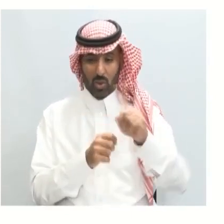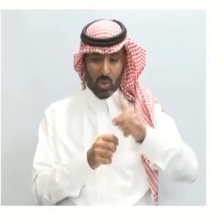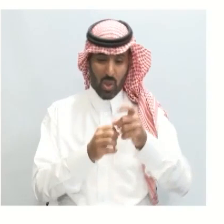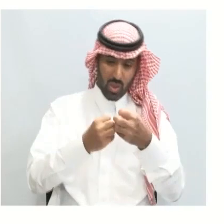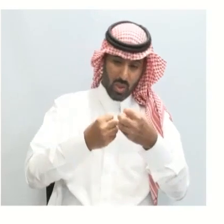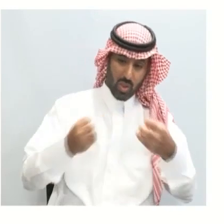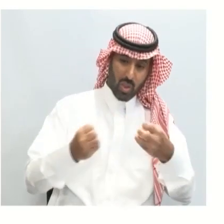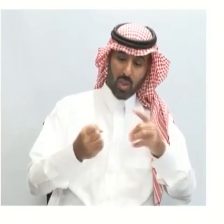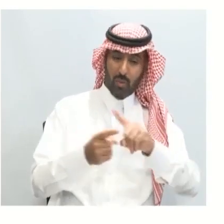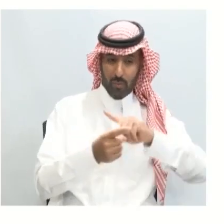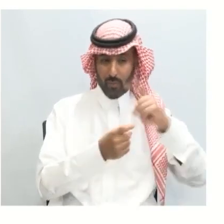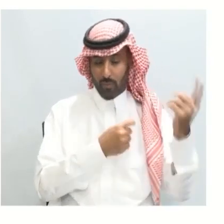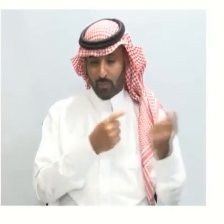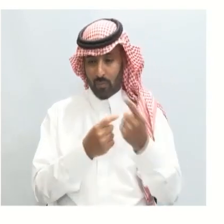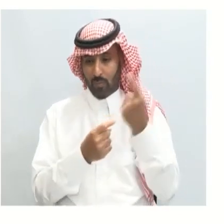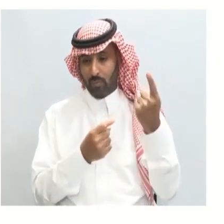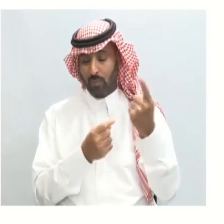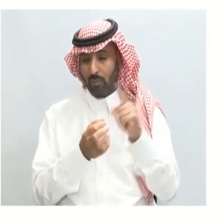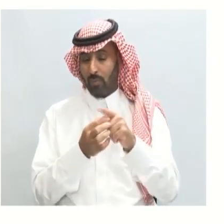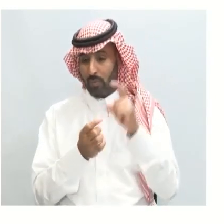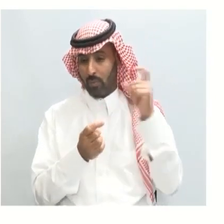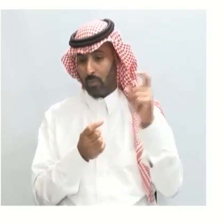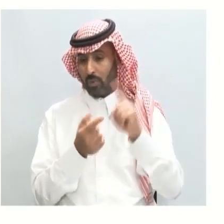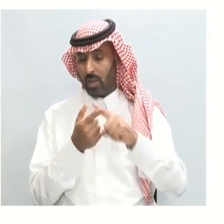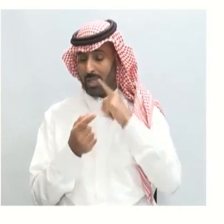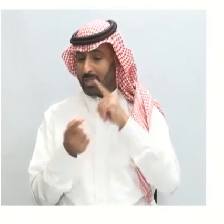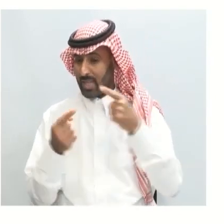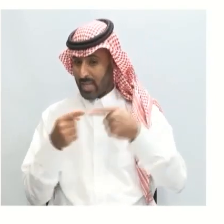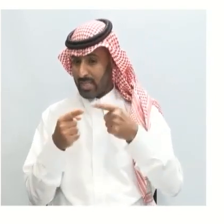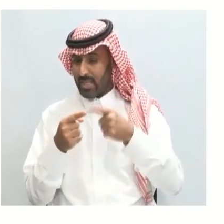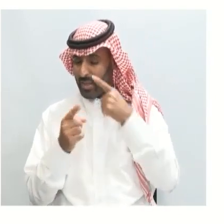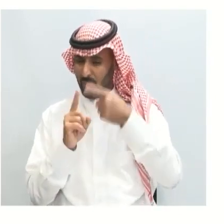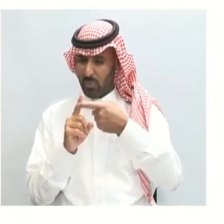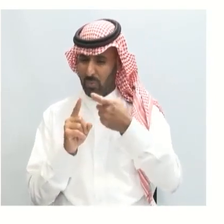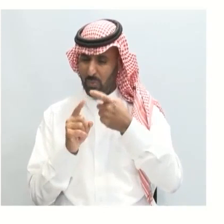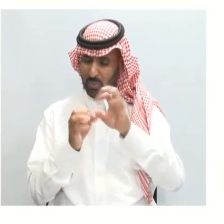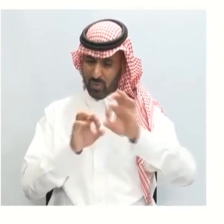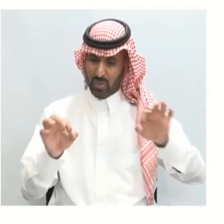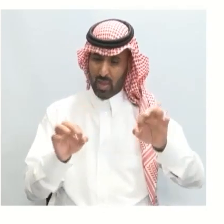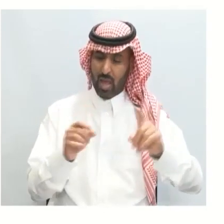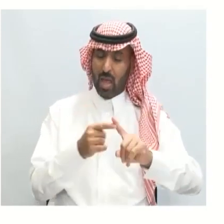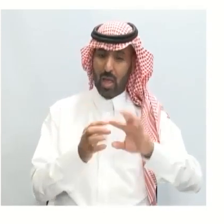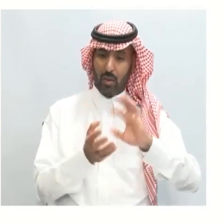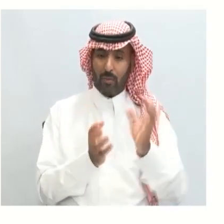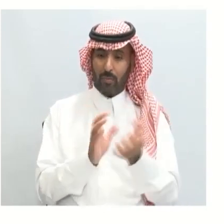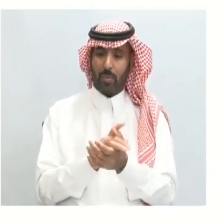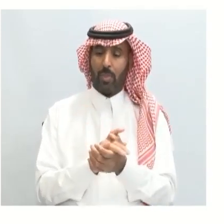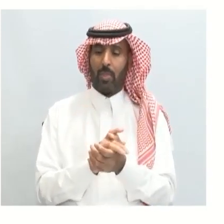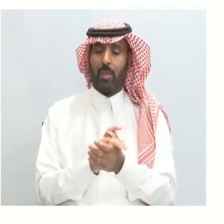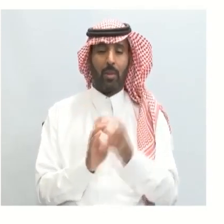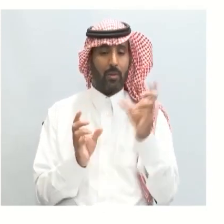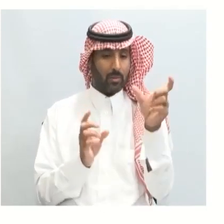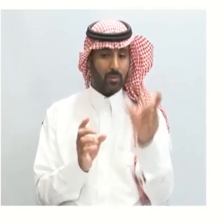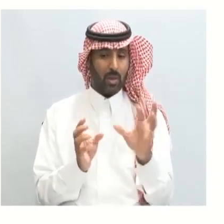بها المجره عن من المجرات عنا تتناسب طرديا مع درجه او مع المسافه بينها وبين الارض ما هي